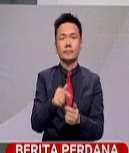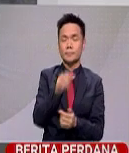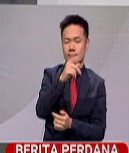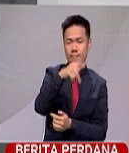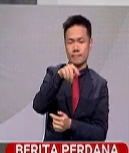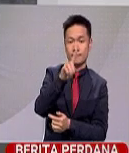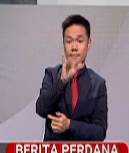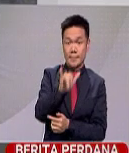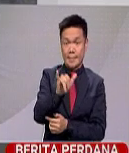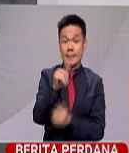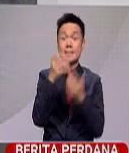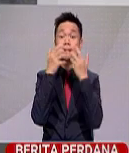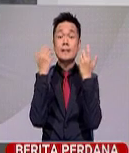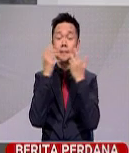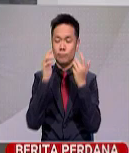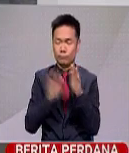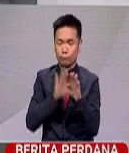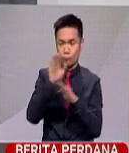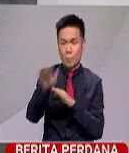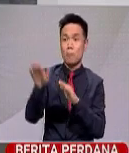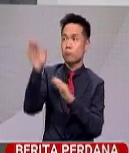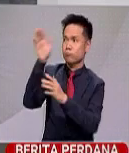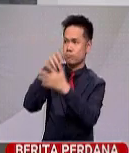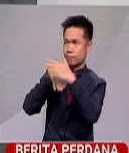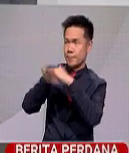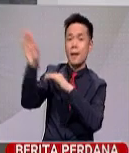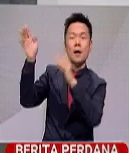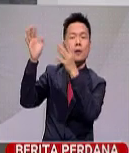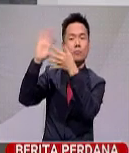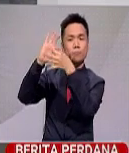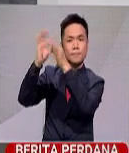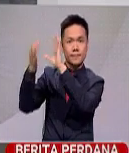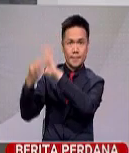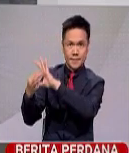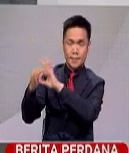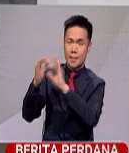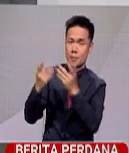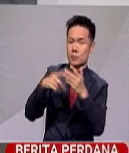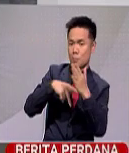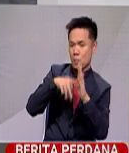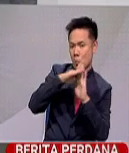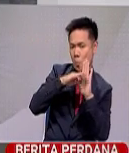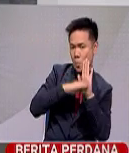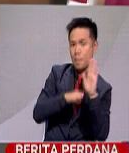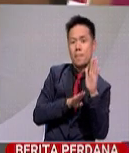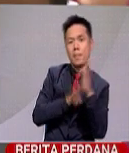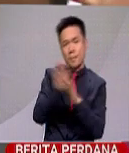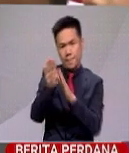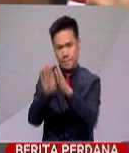Tigers melangkah ke Olimpik, sistem kejurulatihan dan program pembangunan.